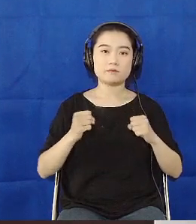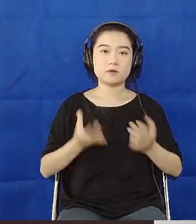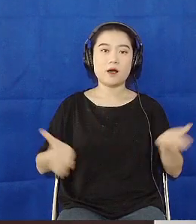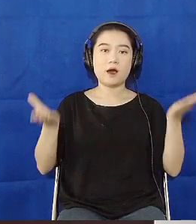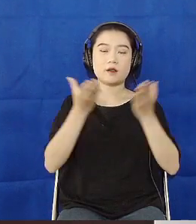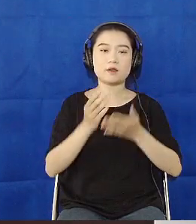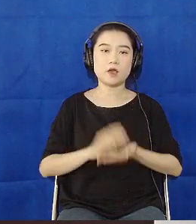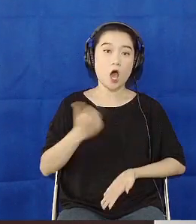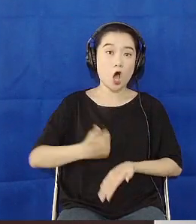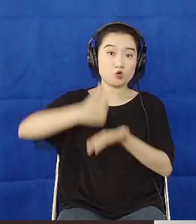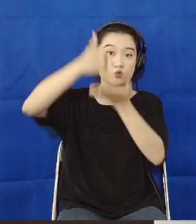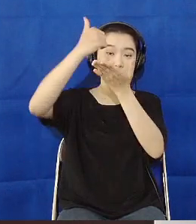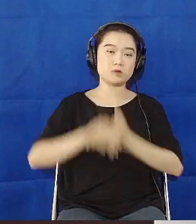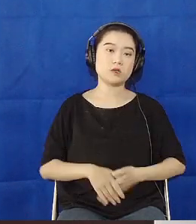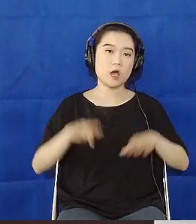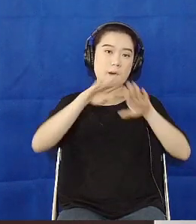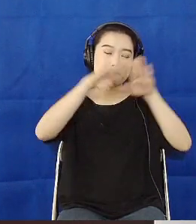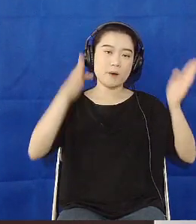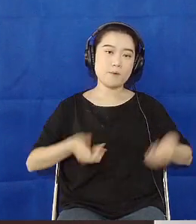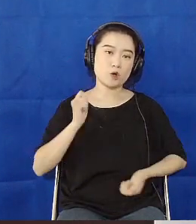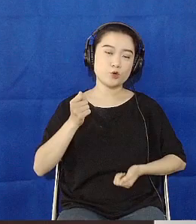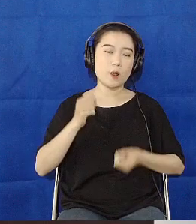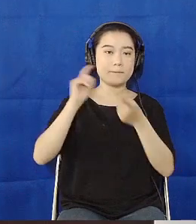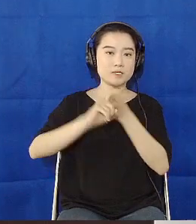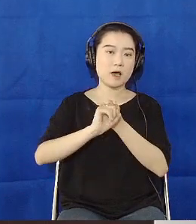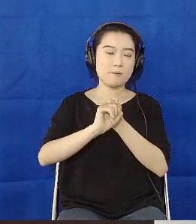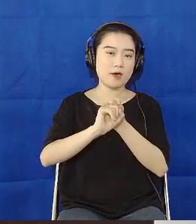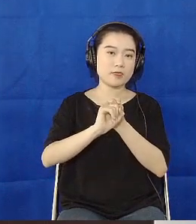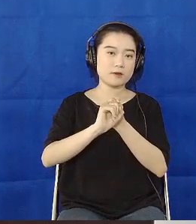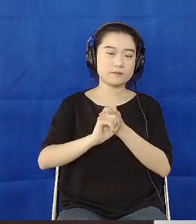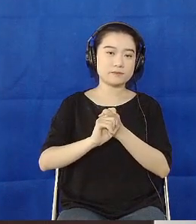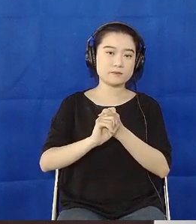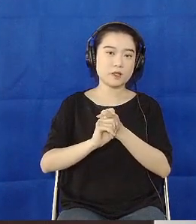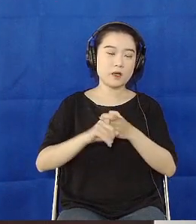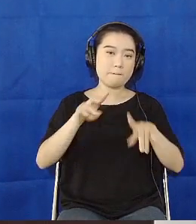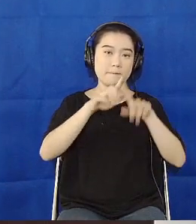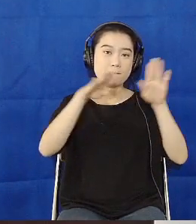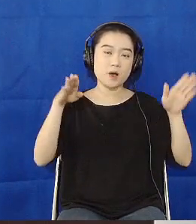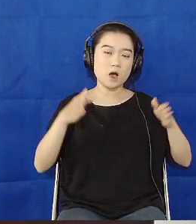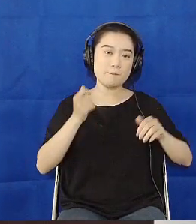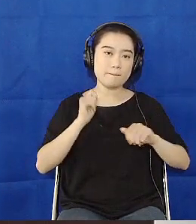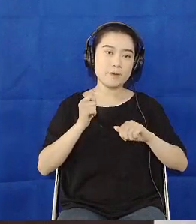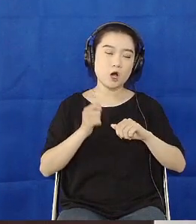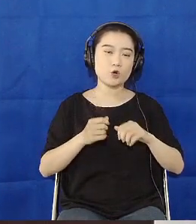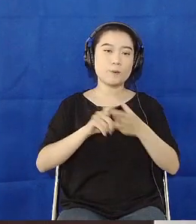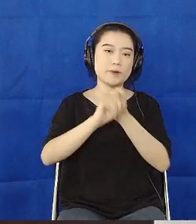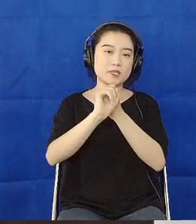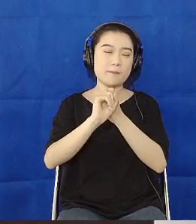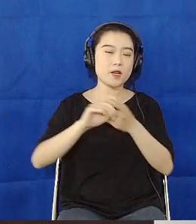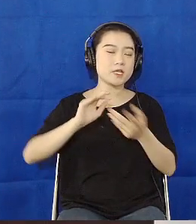ini kita membangun persahabatan, kita membangun pertemanan, sehingga